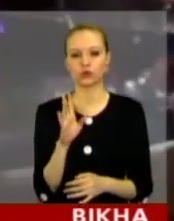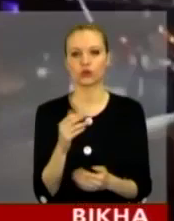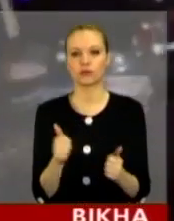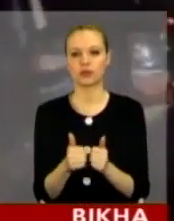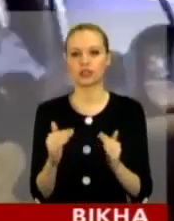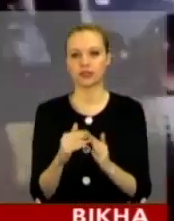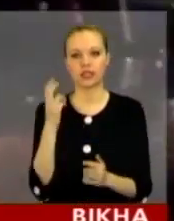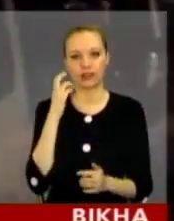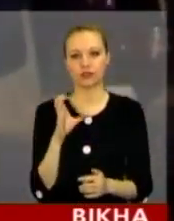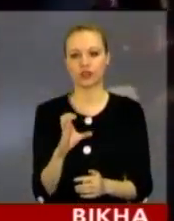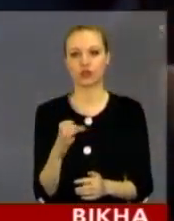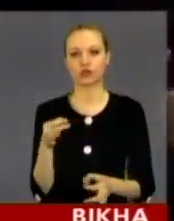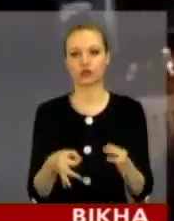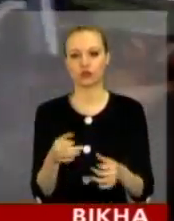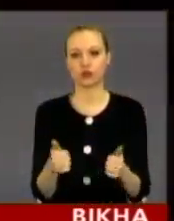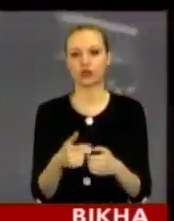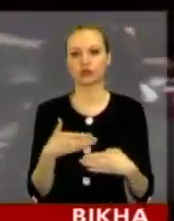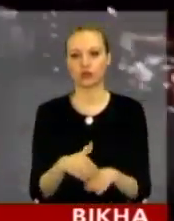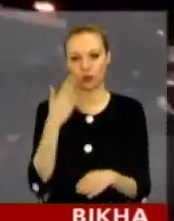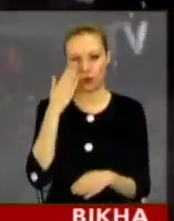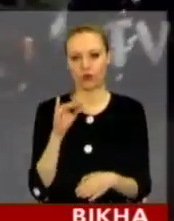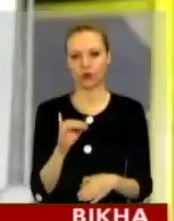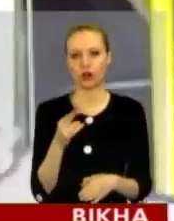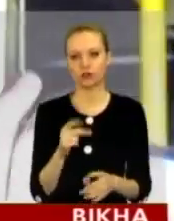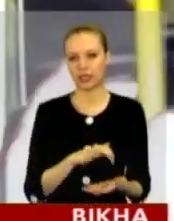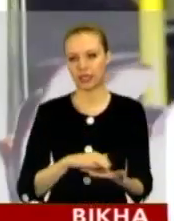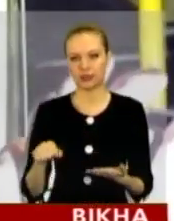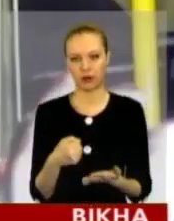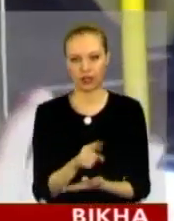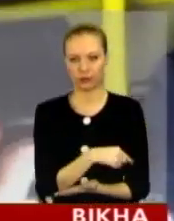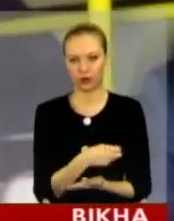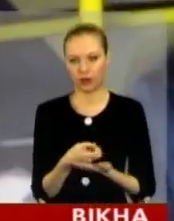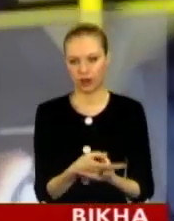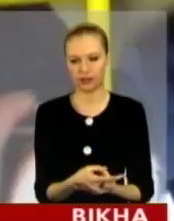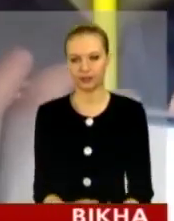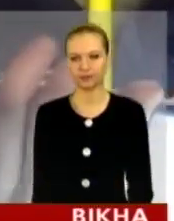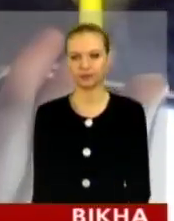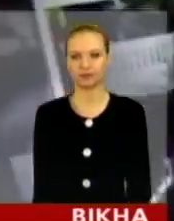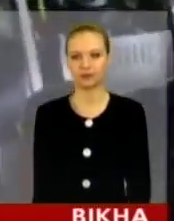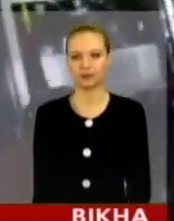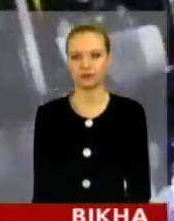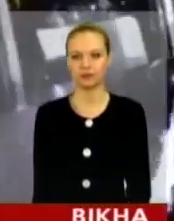стін Києво-Святошинського суду. З розбитою головою Юрія Луценка забрали до лікарні.